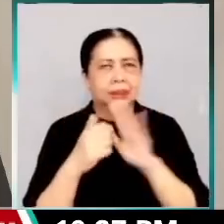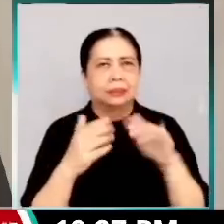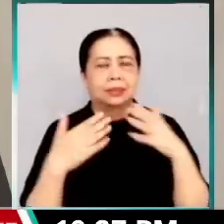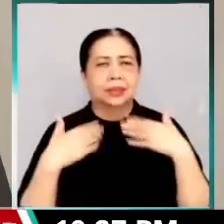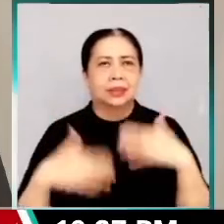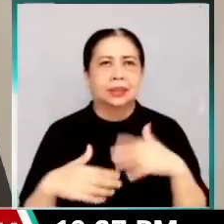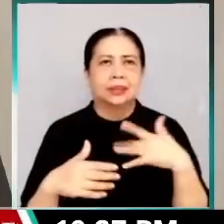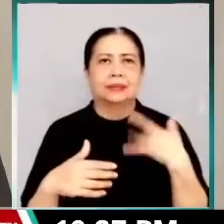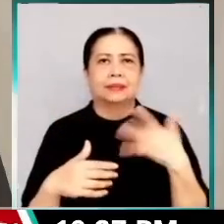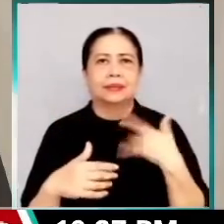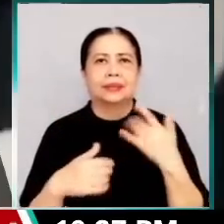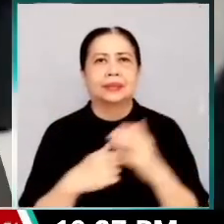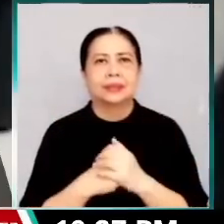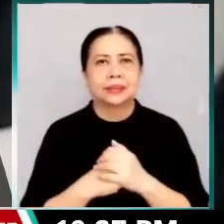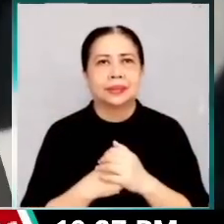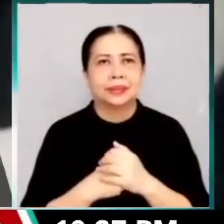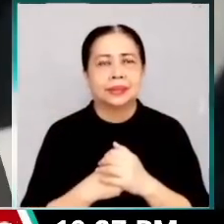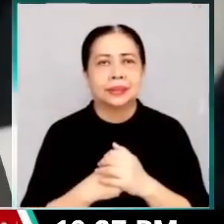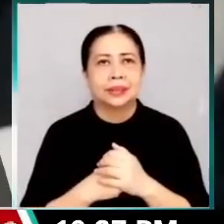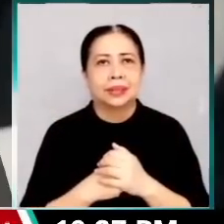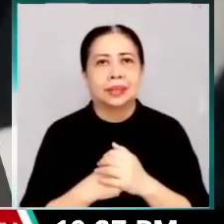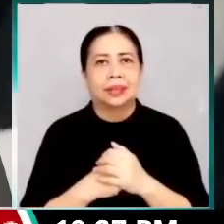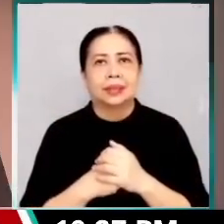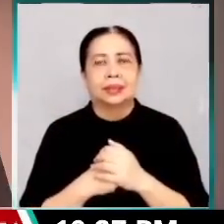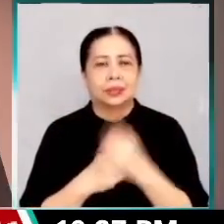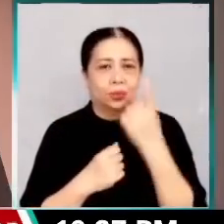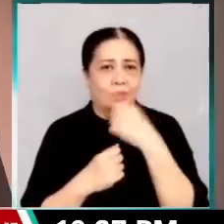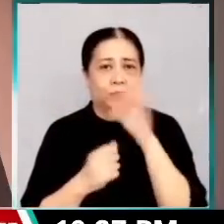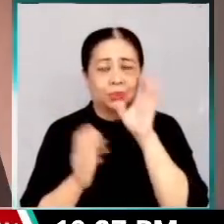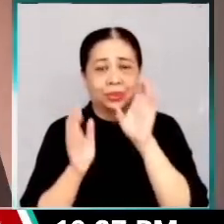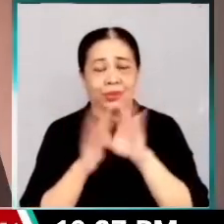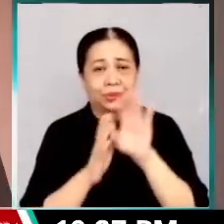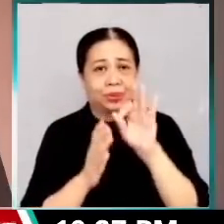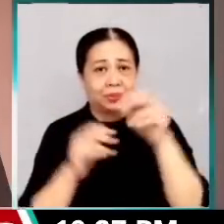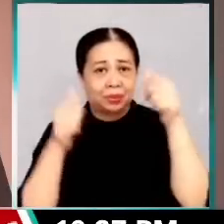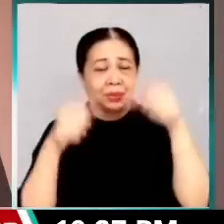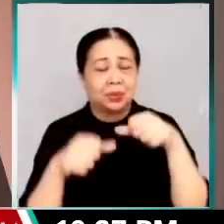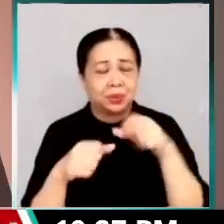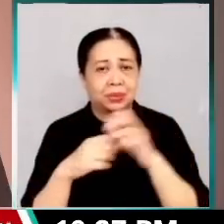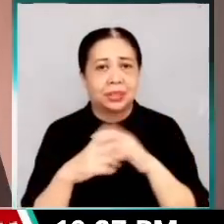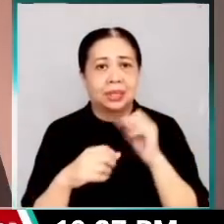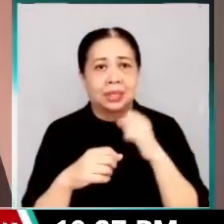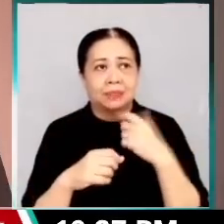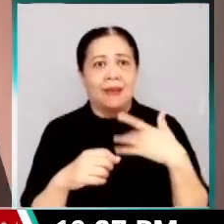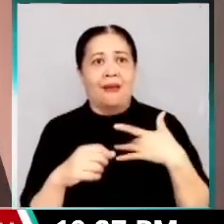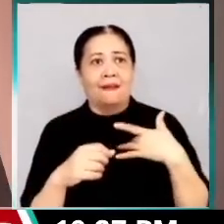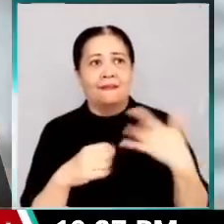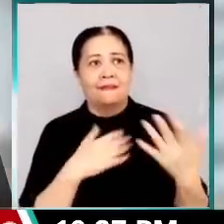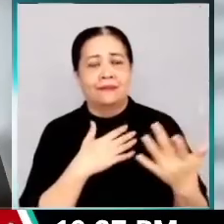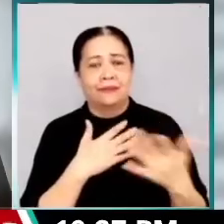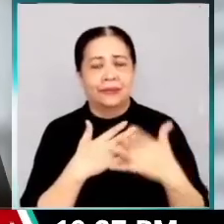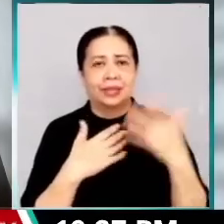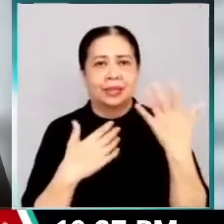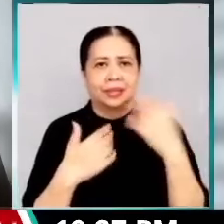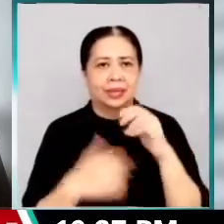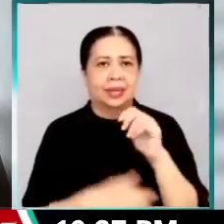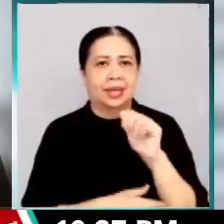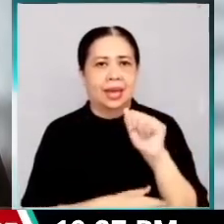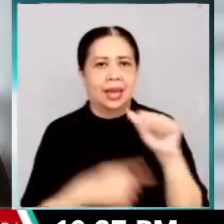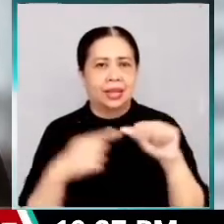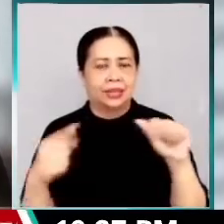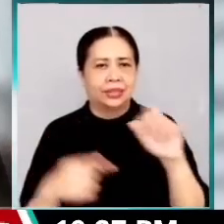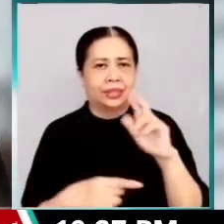doon sa pictures ko doon sa FB post. Kapag sinusumpong daw ng allergic rhinitis, namamaga